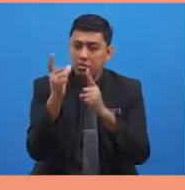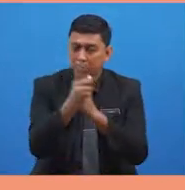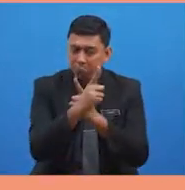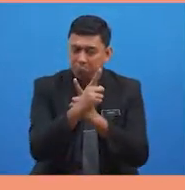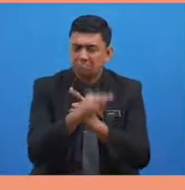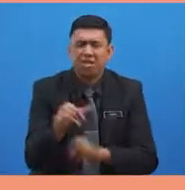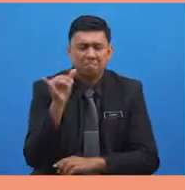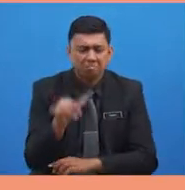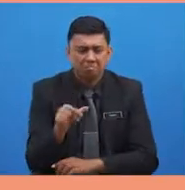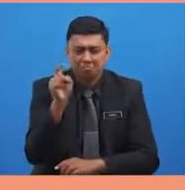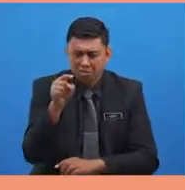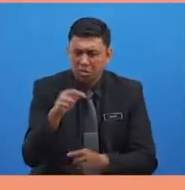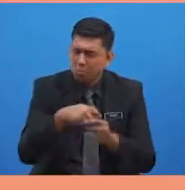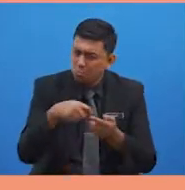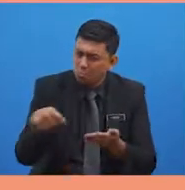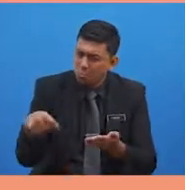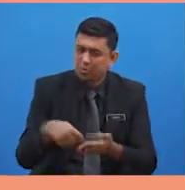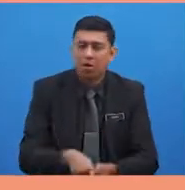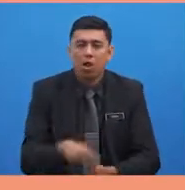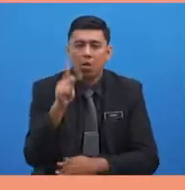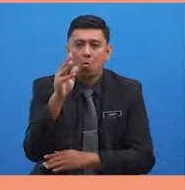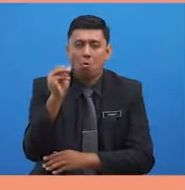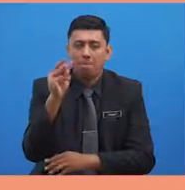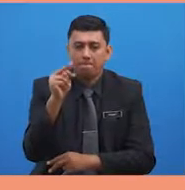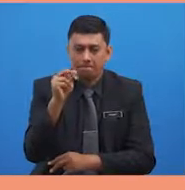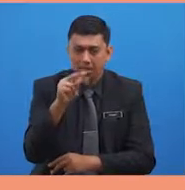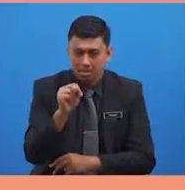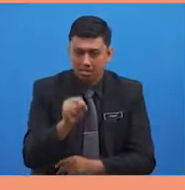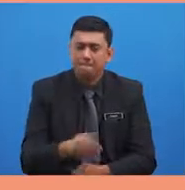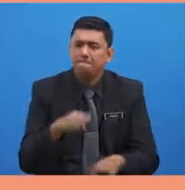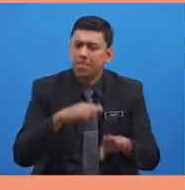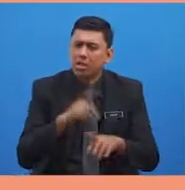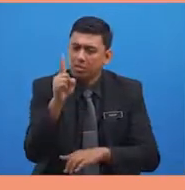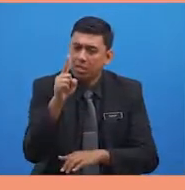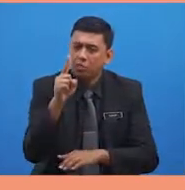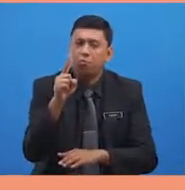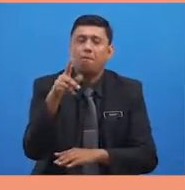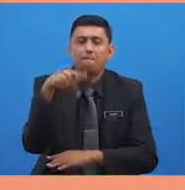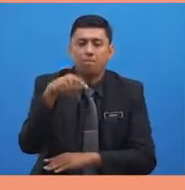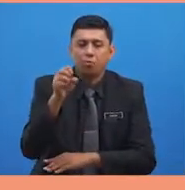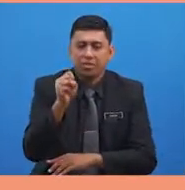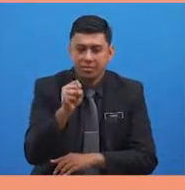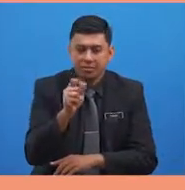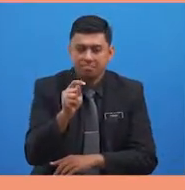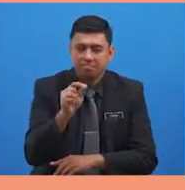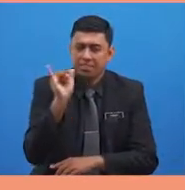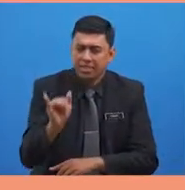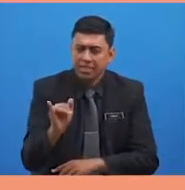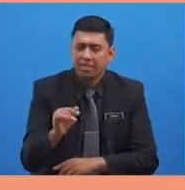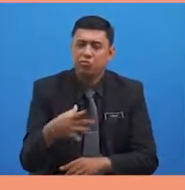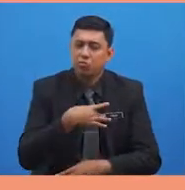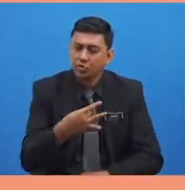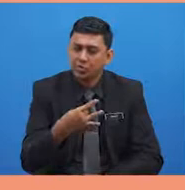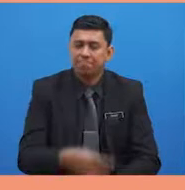murid-murid pernah menulis komen pada suatu post atau menanda butang like pada post yang